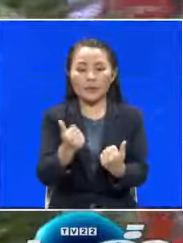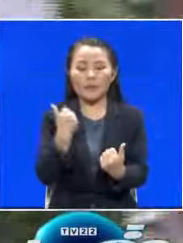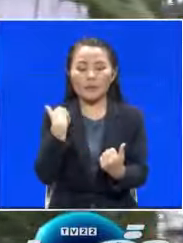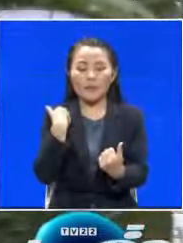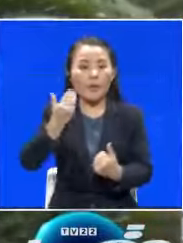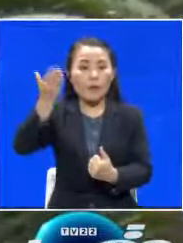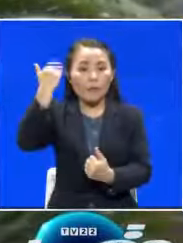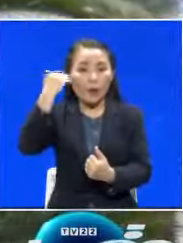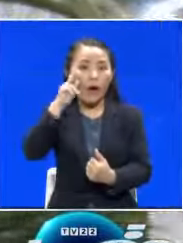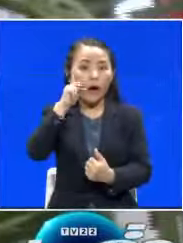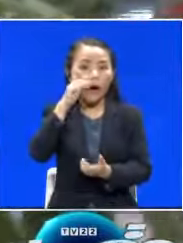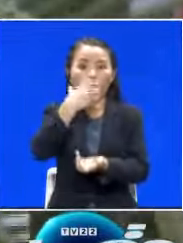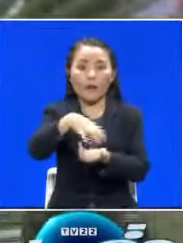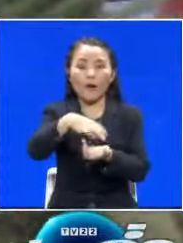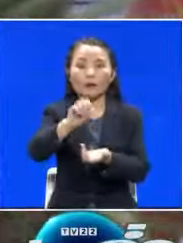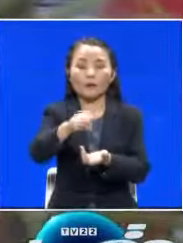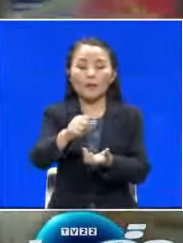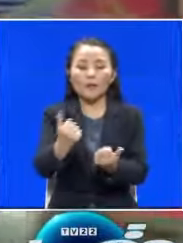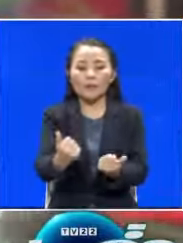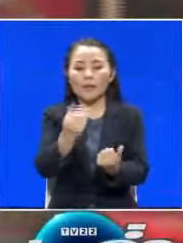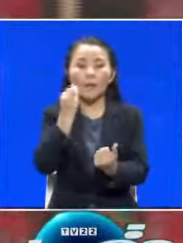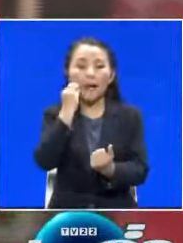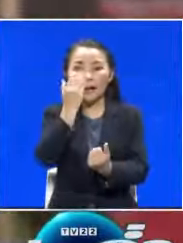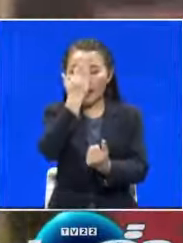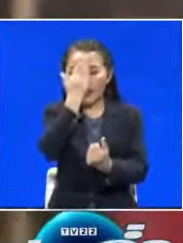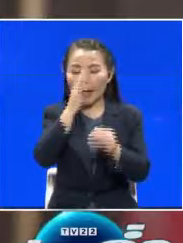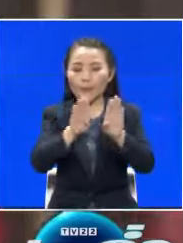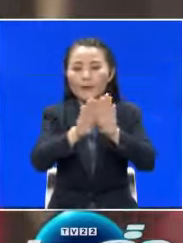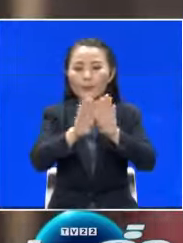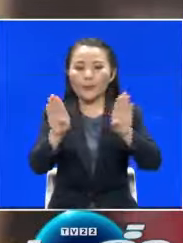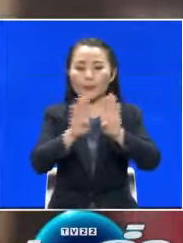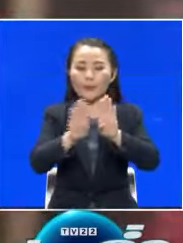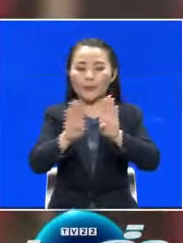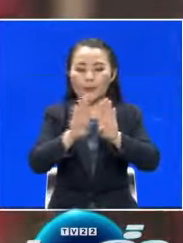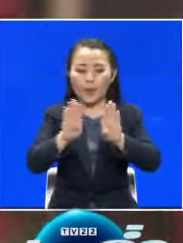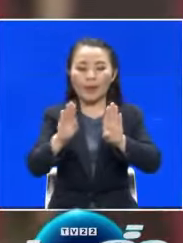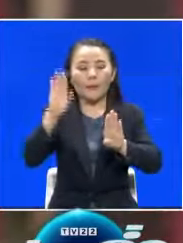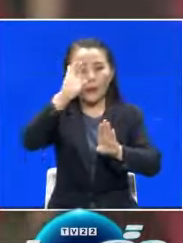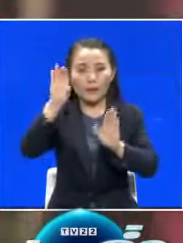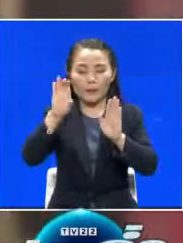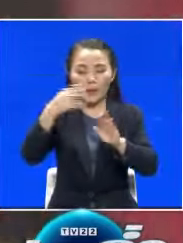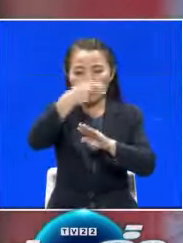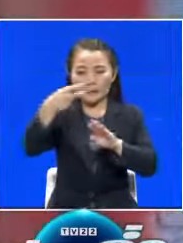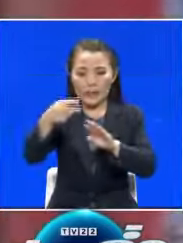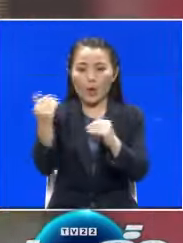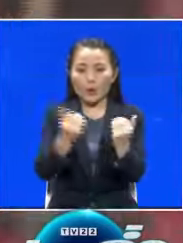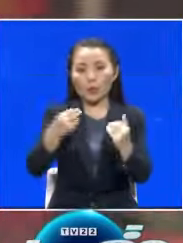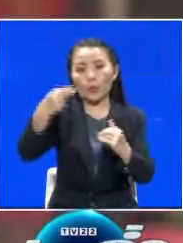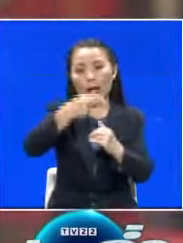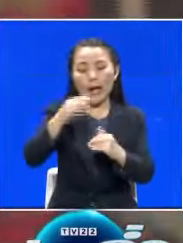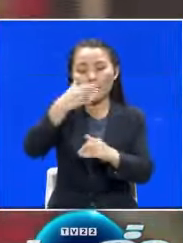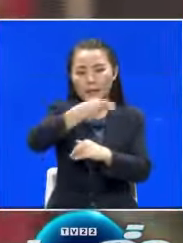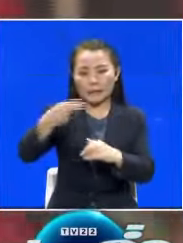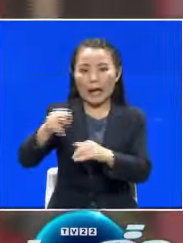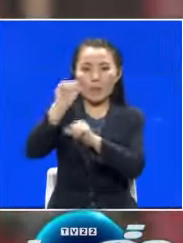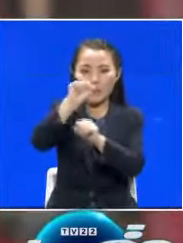ที่เมื่อวานเรานำเสนอไปประตูหน้าบ้านเนี่ยจะมีป้ายข้อความจากบรรดาลูกๆหลานๆติดไว้นี่คือวินาทีที่รถ